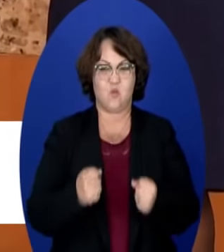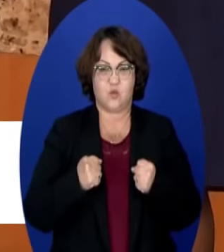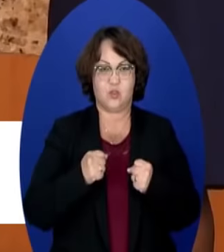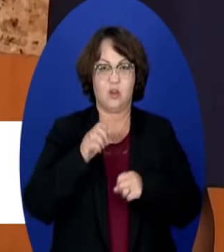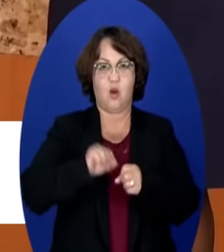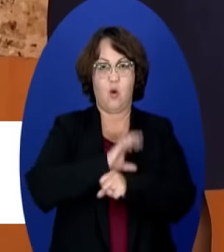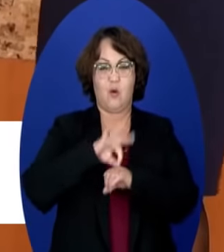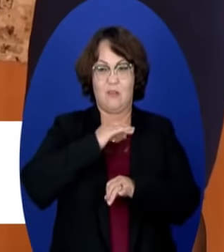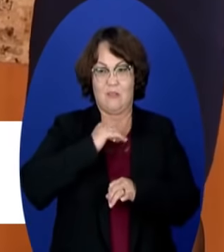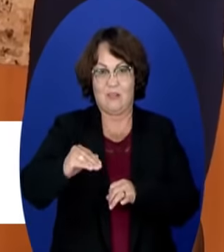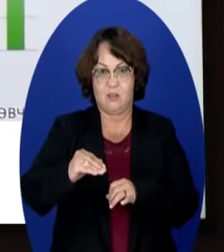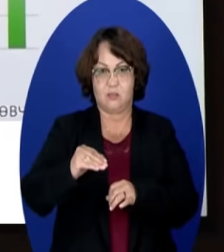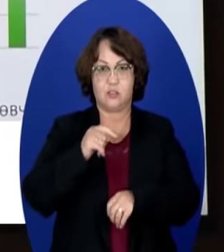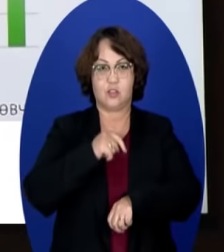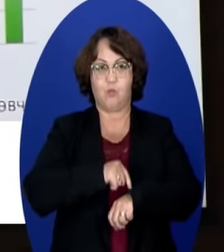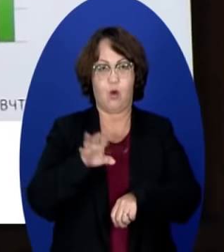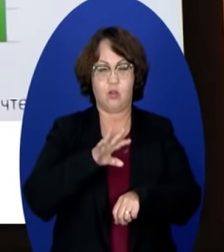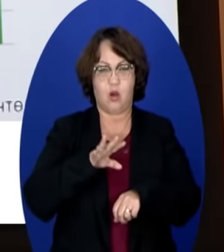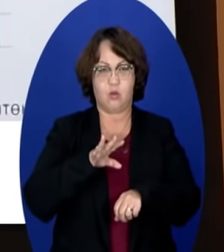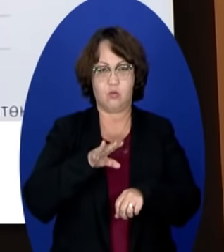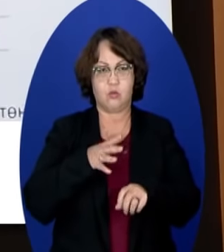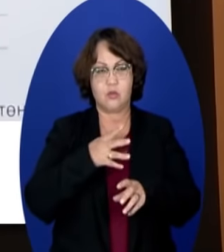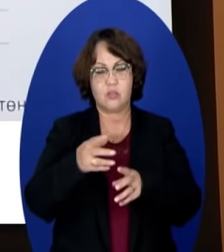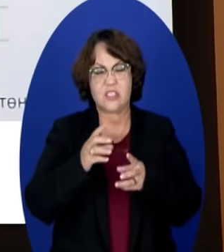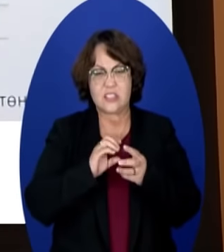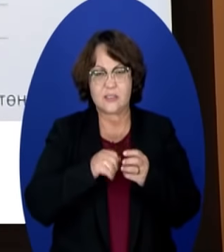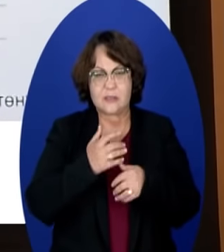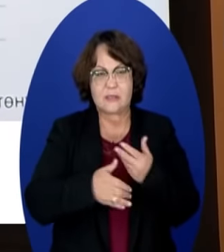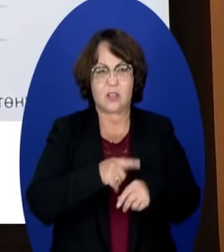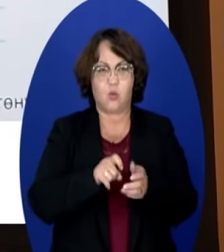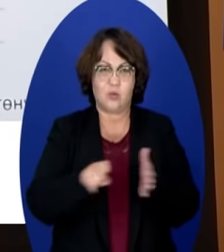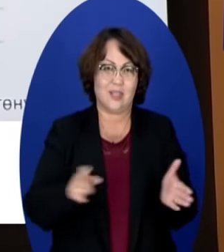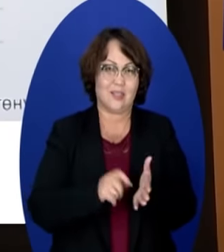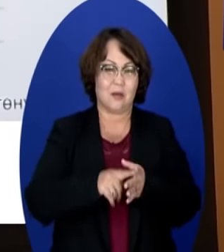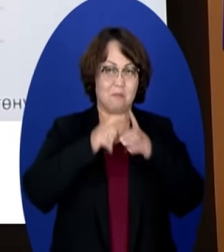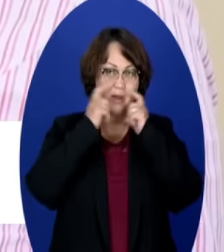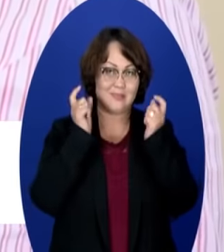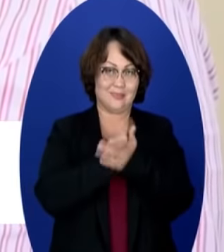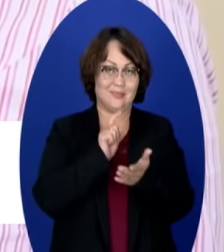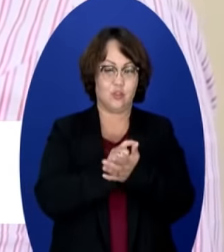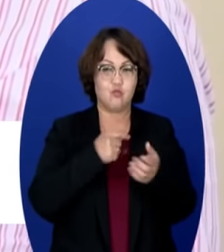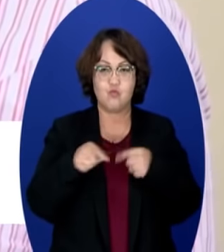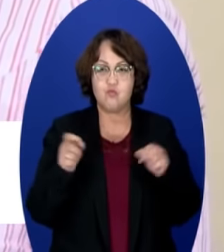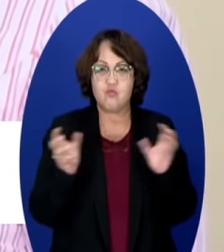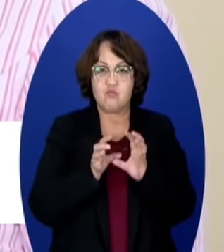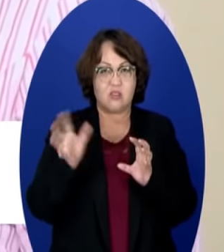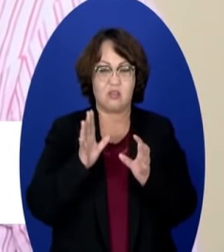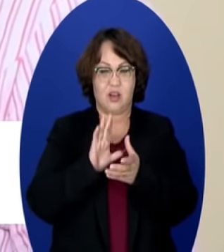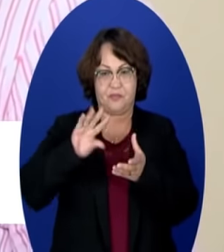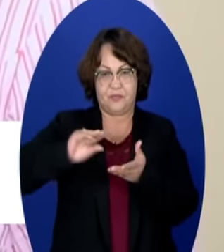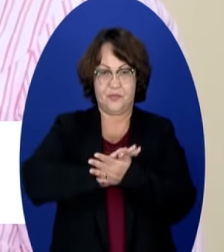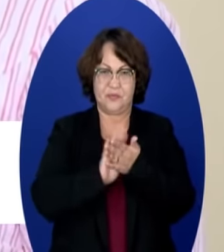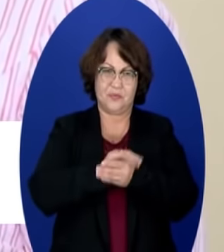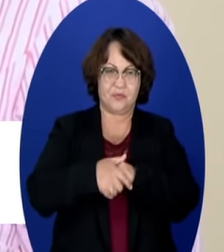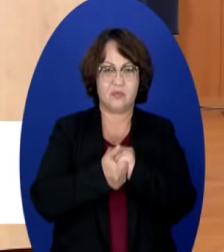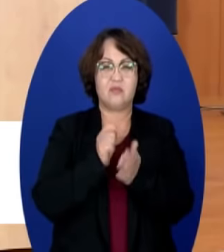өвчлөөс өртсөн сэргийлэх шаардлагатай байгааг хэлжээ. Масок зүүж, хүн хоорондын зай барьж, гараа ариутгах шаардлагатай. За залуучуудын дунд халдвар их